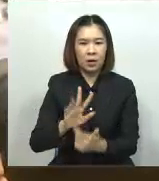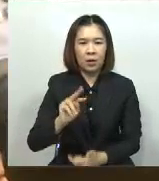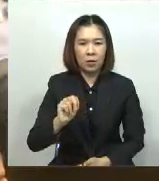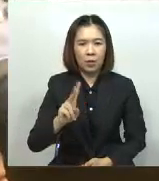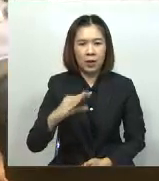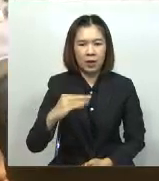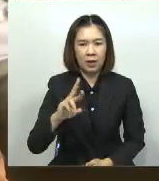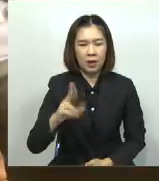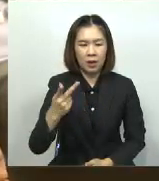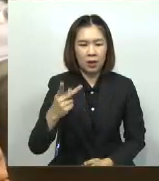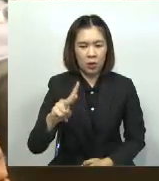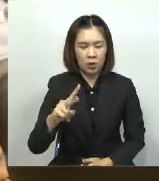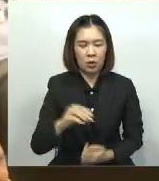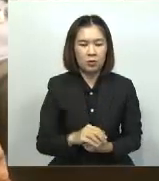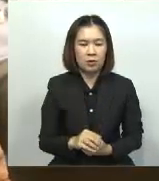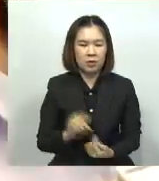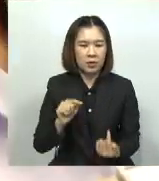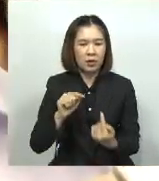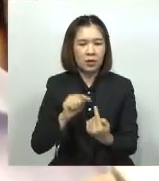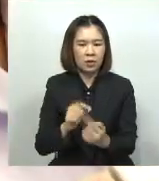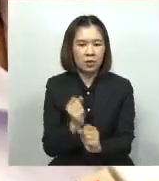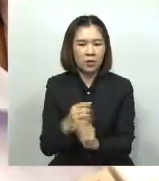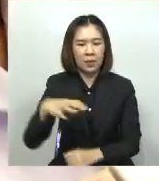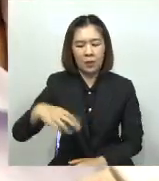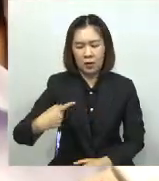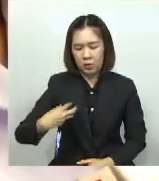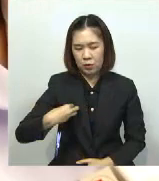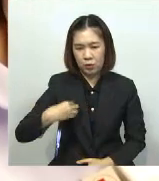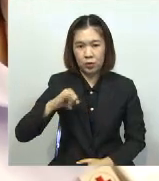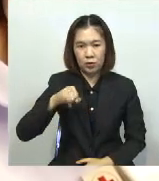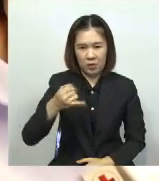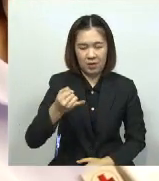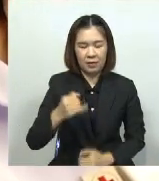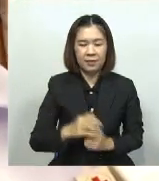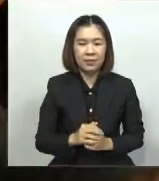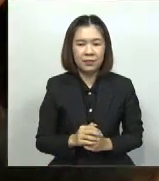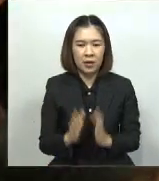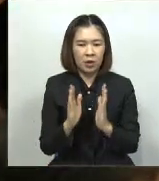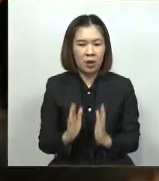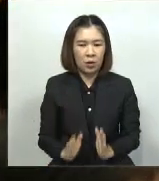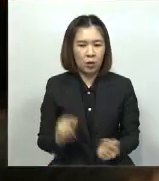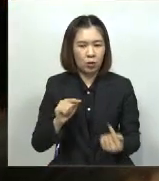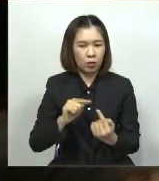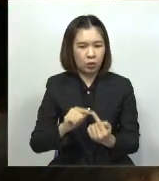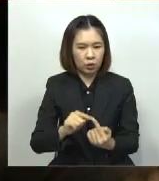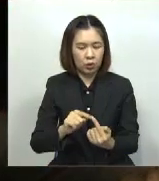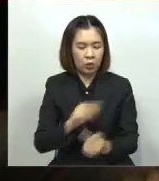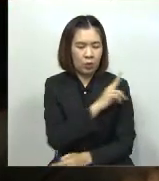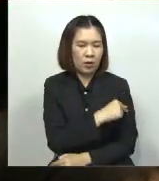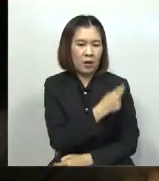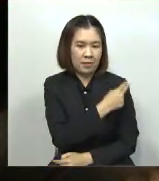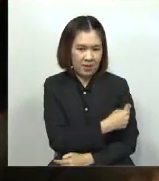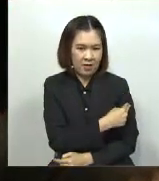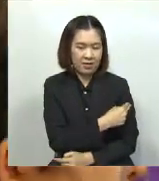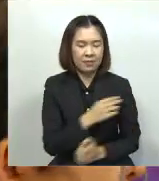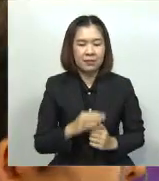คณะแพทยศาสตร์ภาควิชาอายุรศาสตร์จุฬาลงกรณ์มหาวิทยาลัยและบุคลากรทางการแพทย์โรงพยาบาลจุฬ